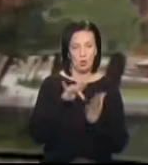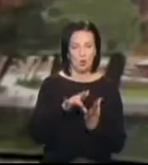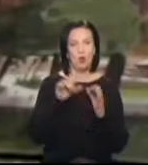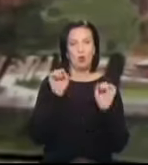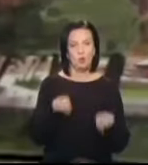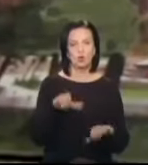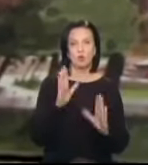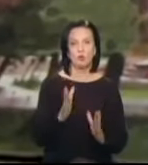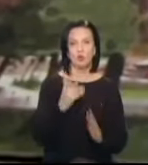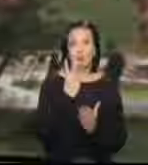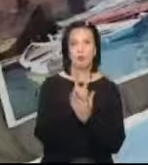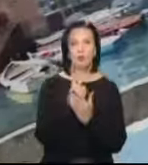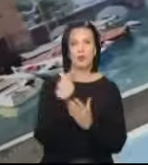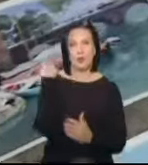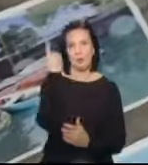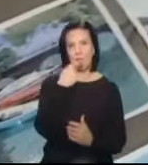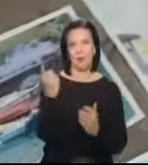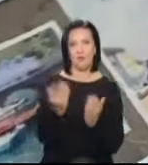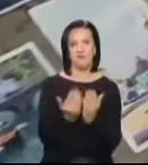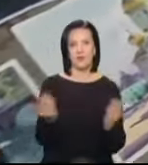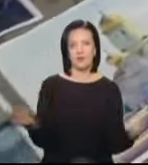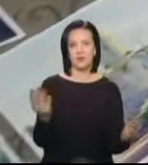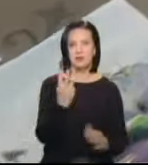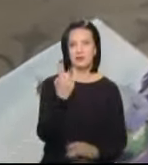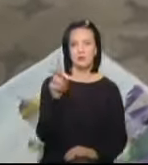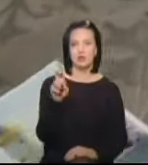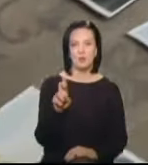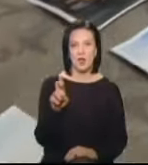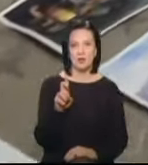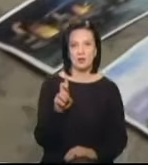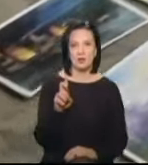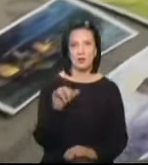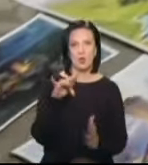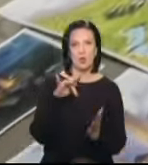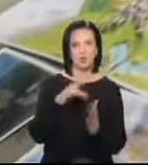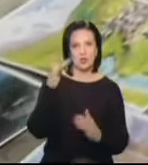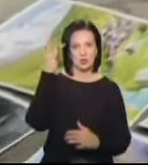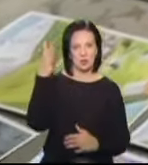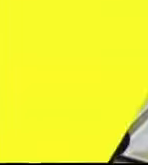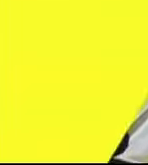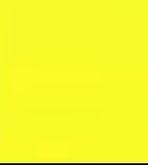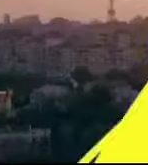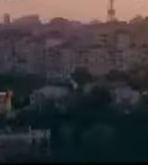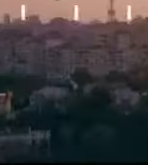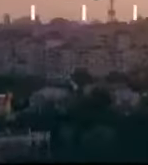побачити на персональній виставці 31 березня у Центрі культури «Вернісаж».